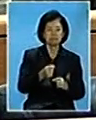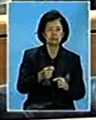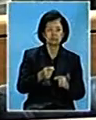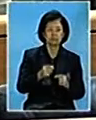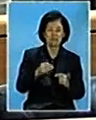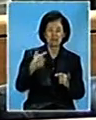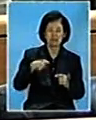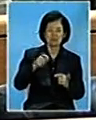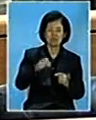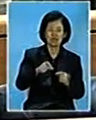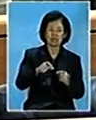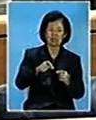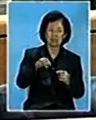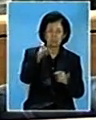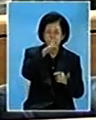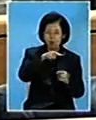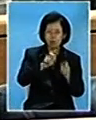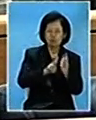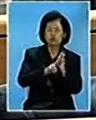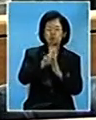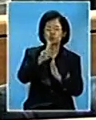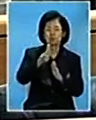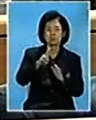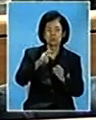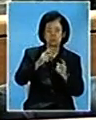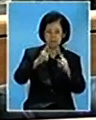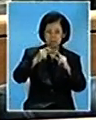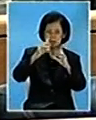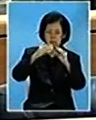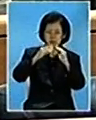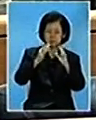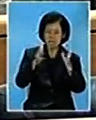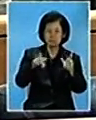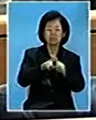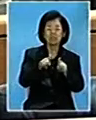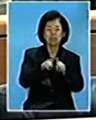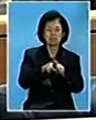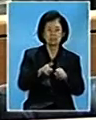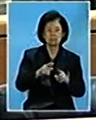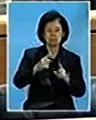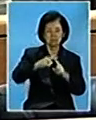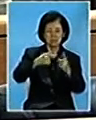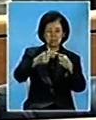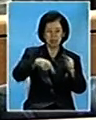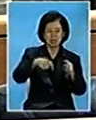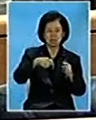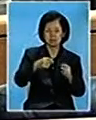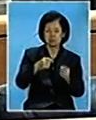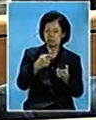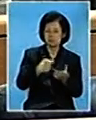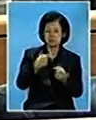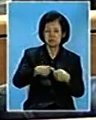ดก็มาจากที่ประชุมใหญ่เช่นเดียวกันเพราะนั้นที่มาของตุลาการศาลรัฐธรรมนูญเนี่ยผมคิดว่าไม่ใช่มาง่าย